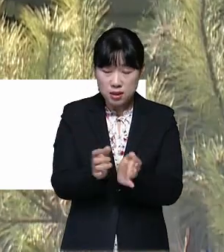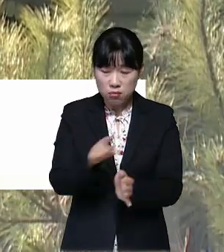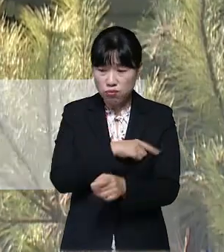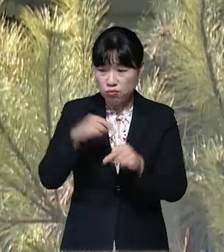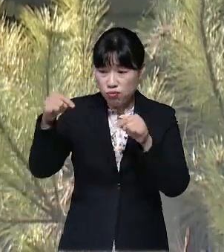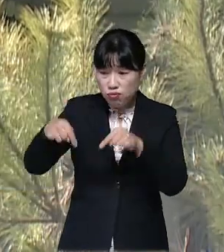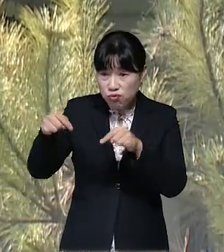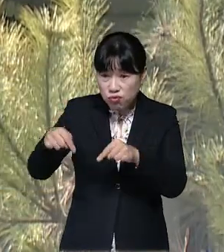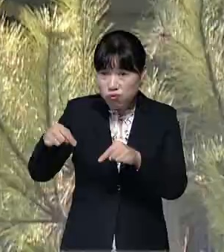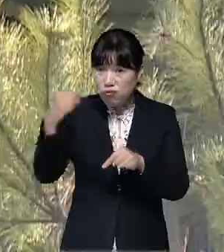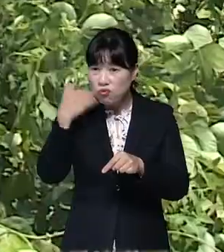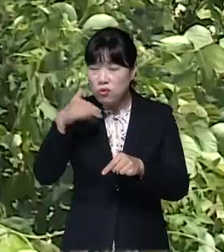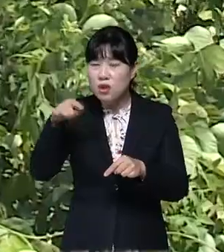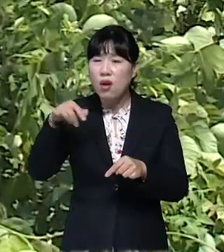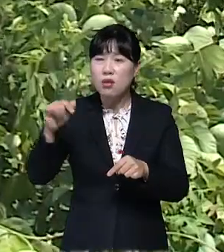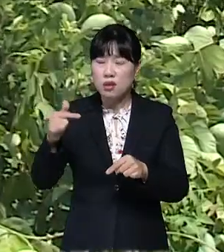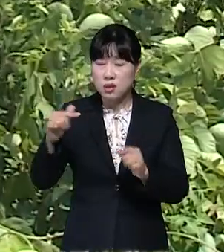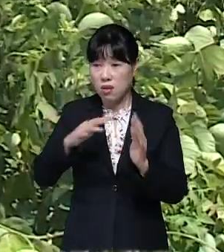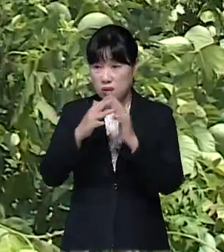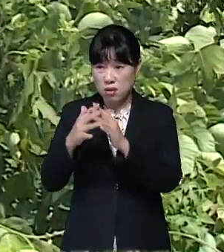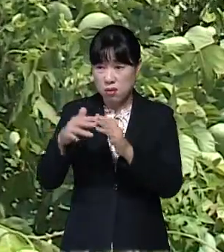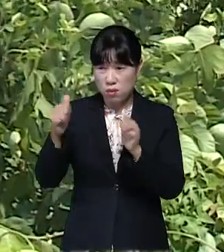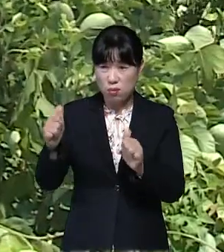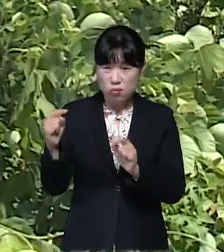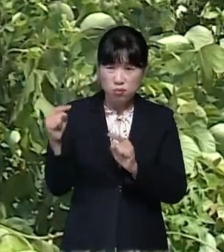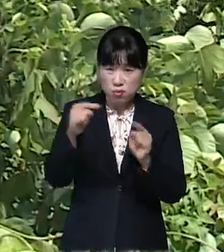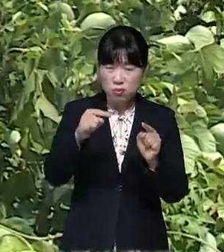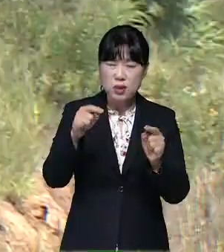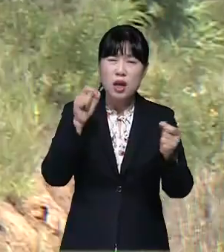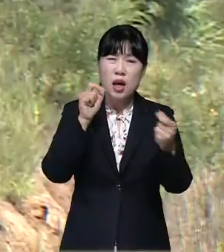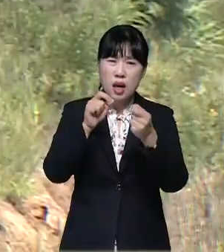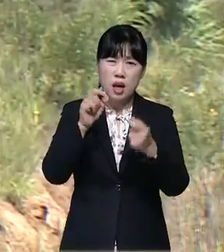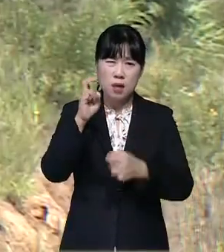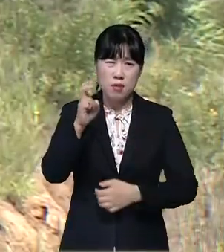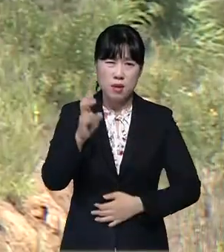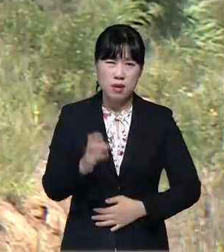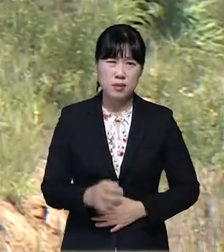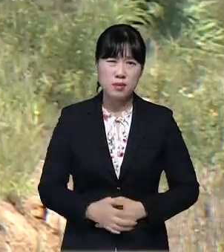우선 협상 대상자였던 서진건설 측과의 소송을 앞두고 있습니다.